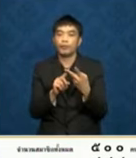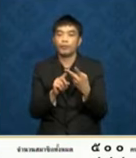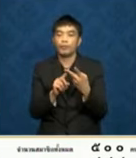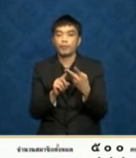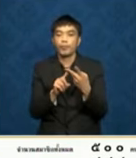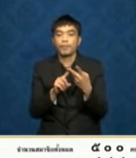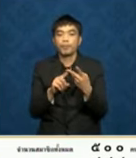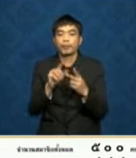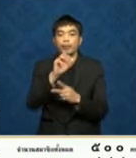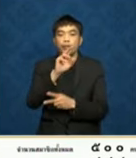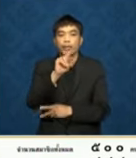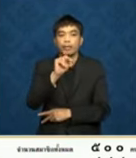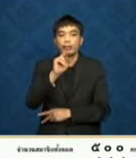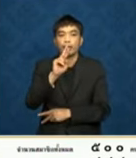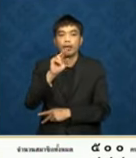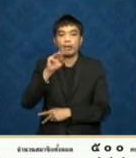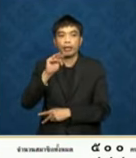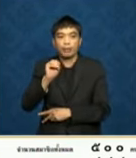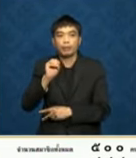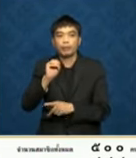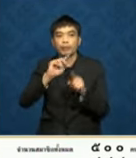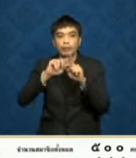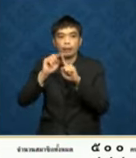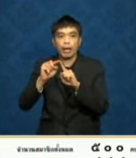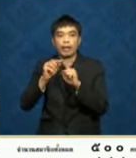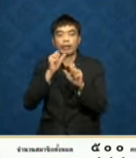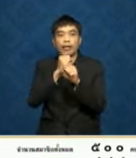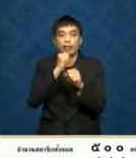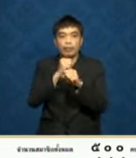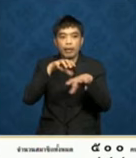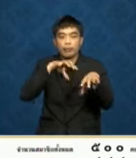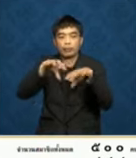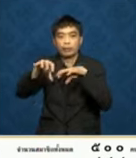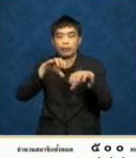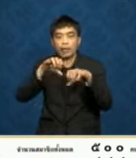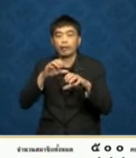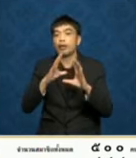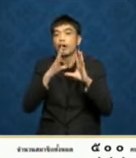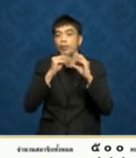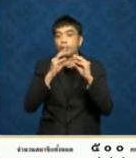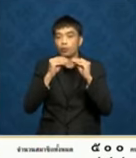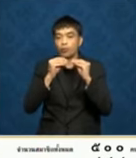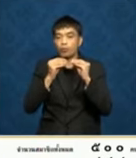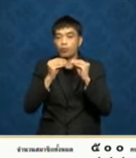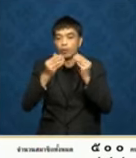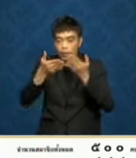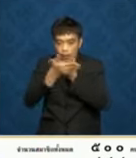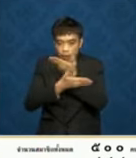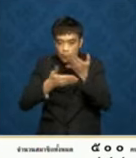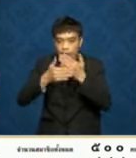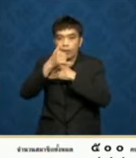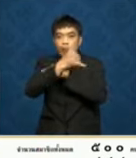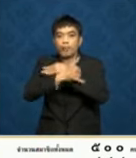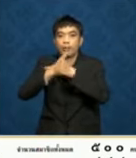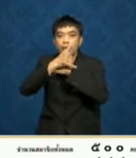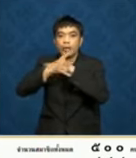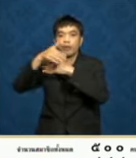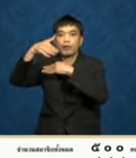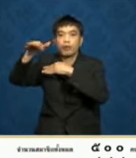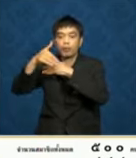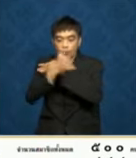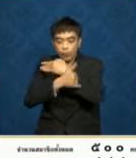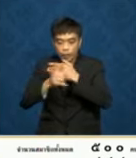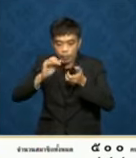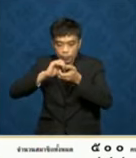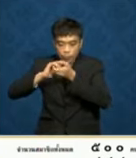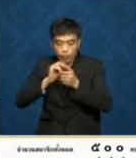การทำ NIM National Referral Mechanismหรือแม้แต่การประชุมทุวตภาคีกัประเทศเพื่อนบ้านในกท